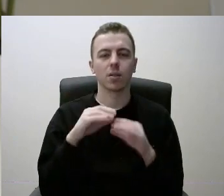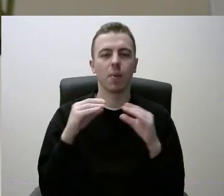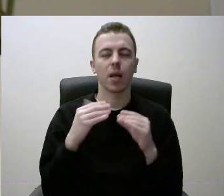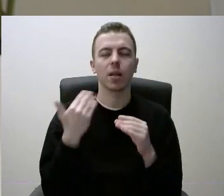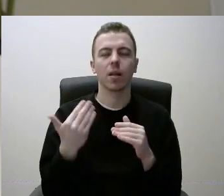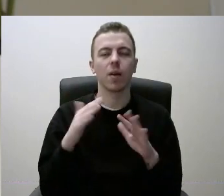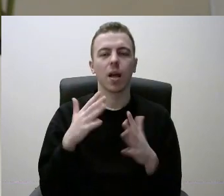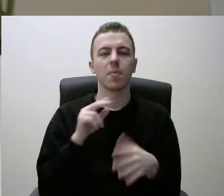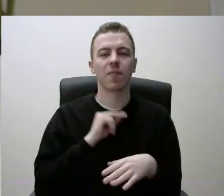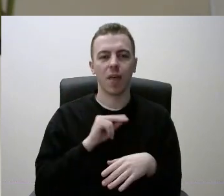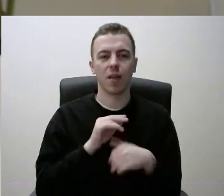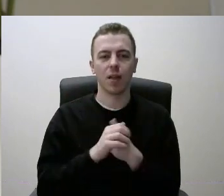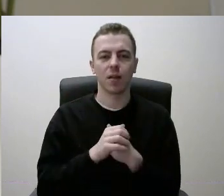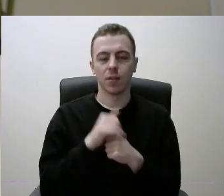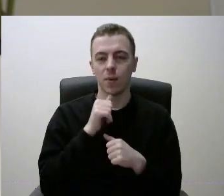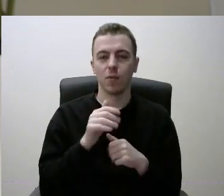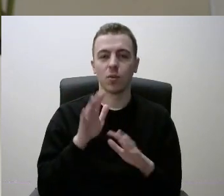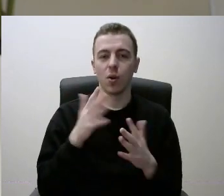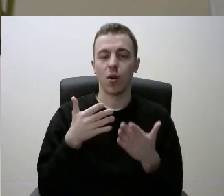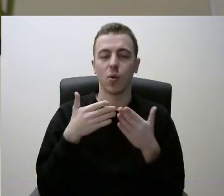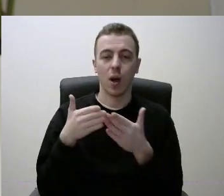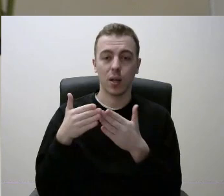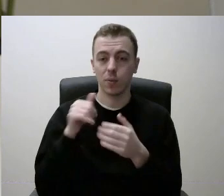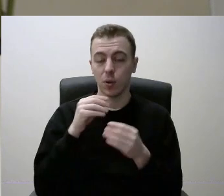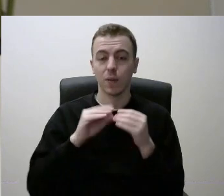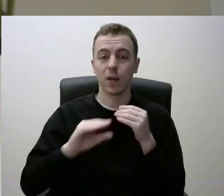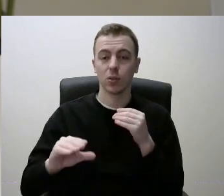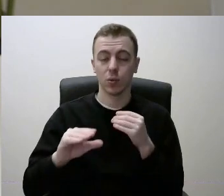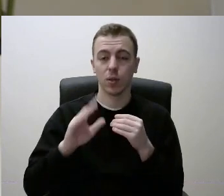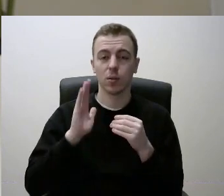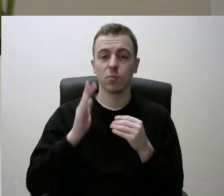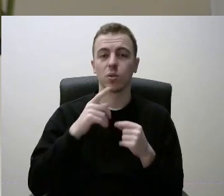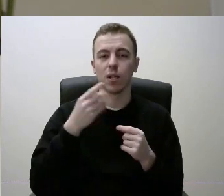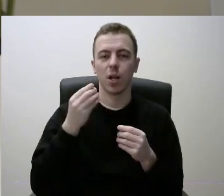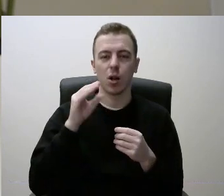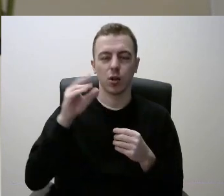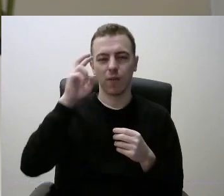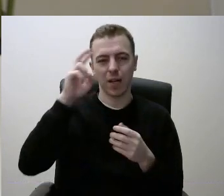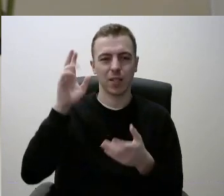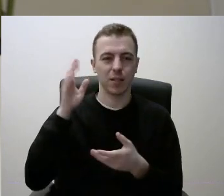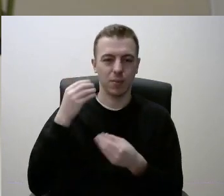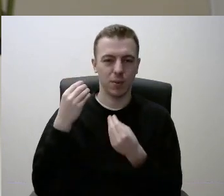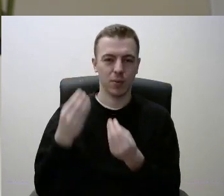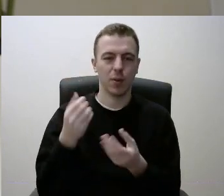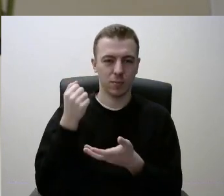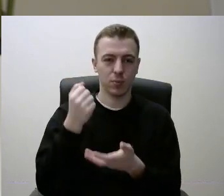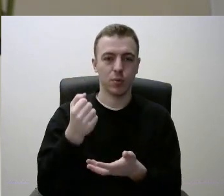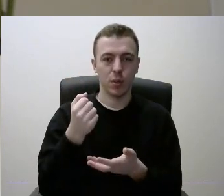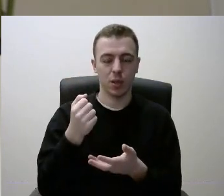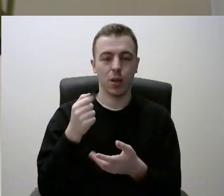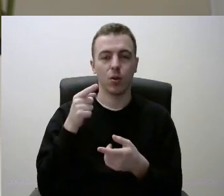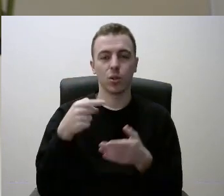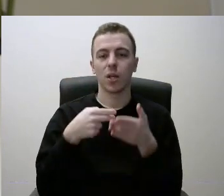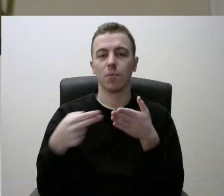veikia. Nes uosto direkcija investuos daug, skirs lėšas valstybė, jinai šitą įmonę,